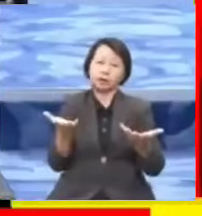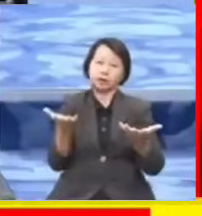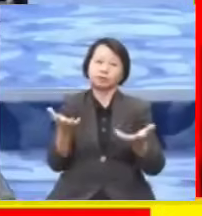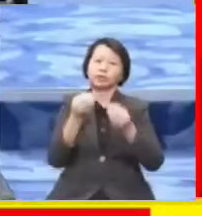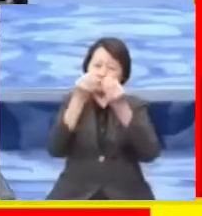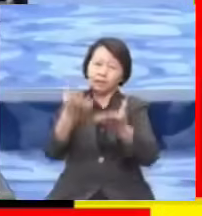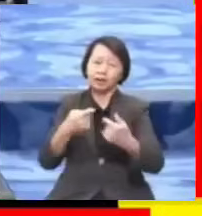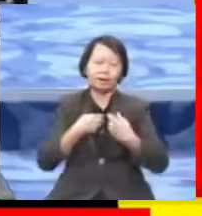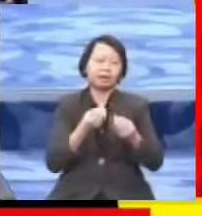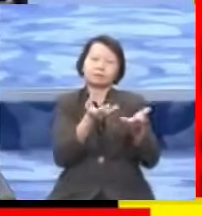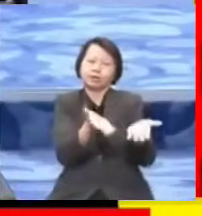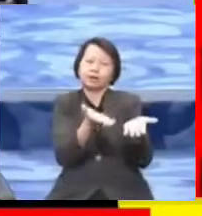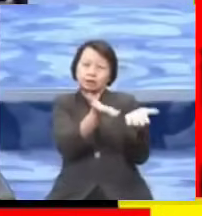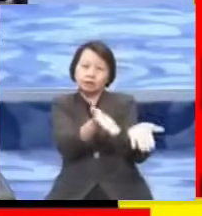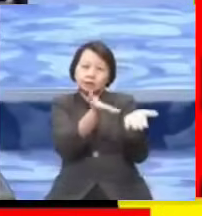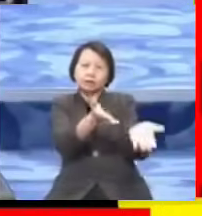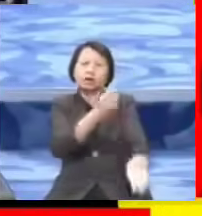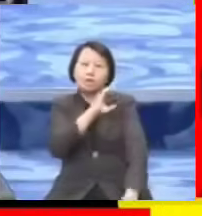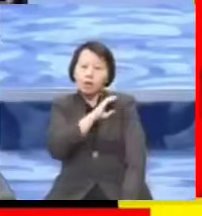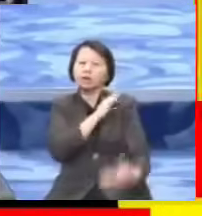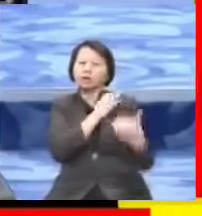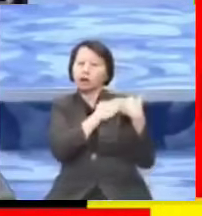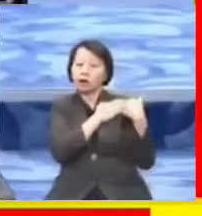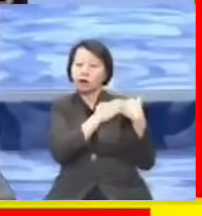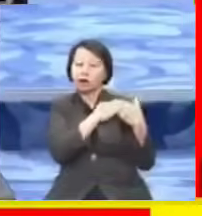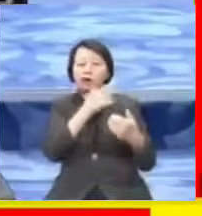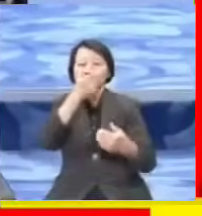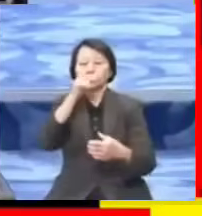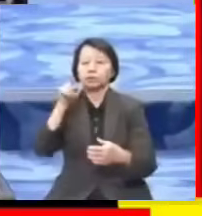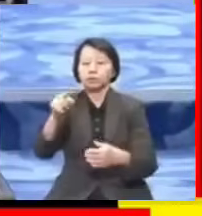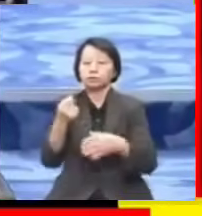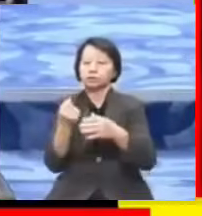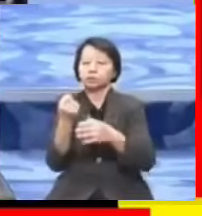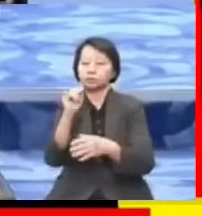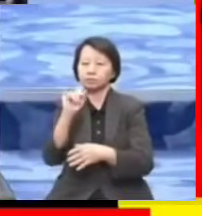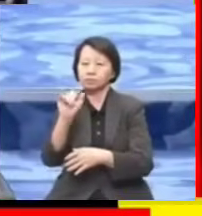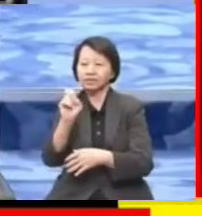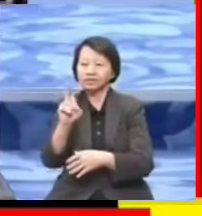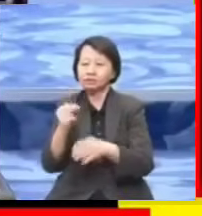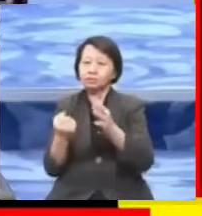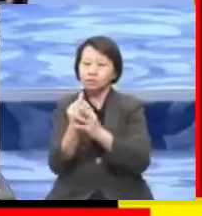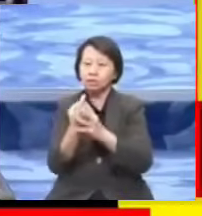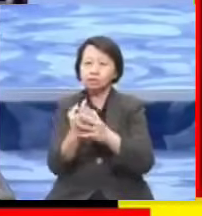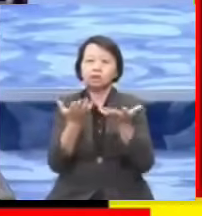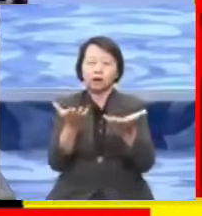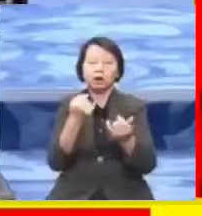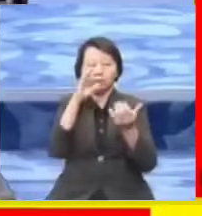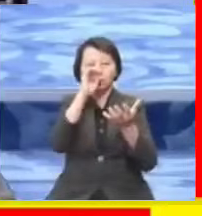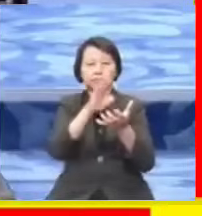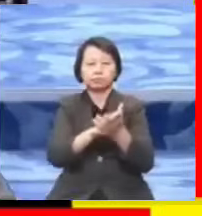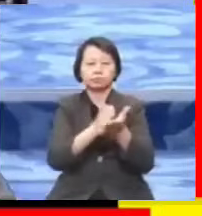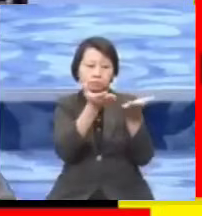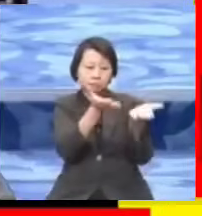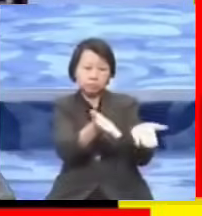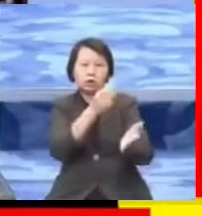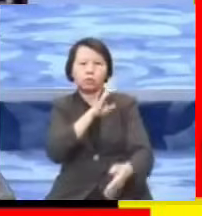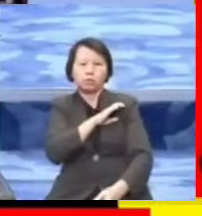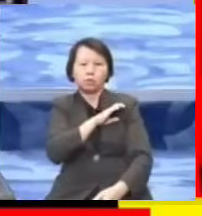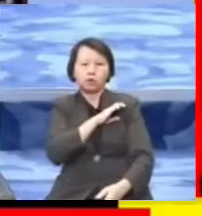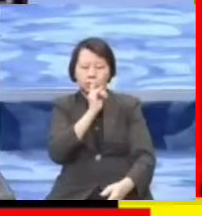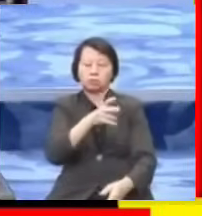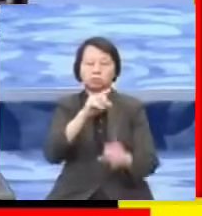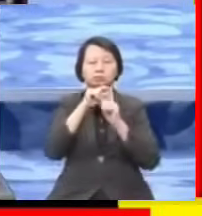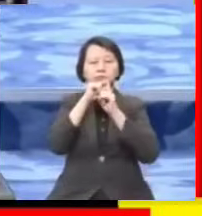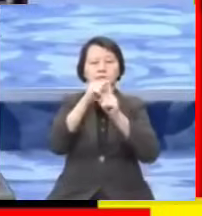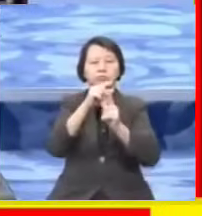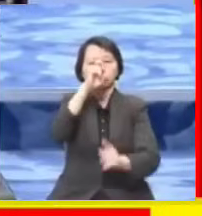PDRM. Dan saya ingat oleh kerana isu ini dibangkitkan, saya percaya PDRM harus buat kenyataan yang